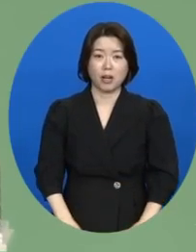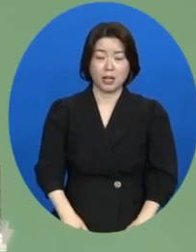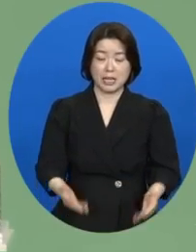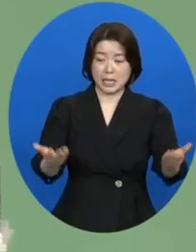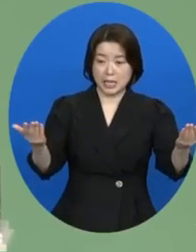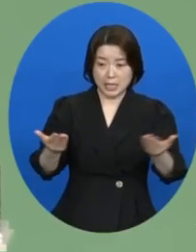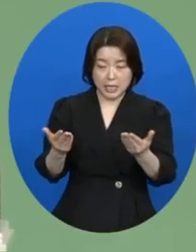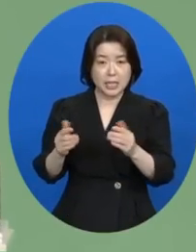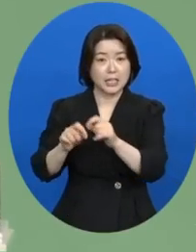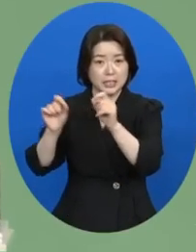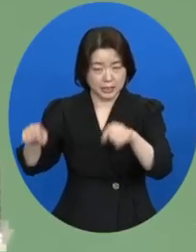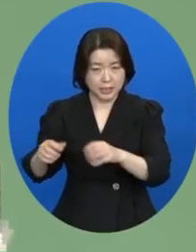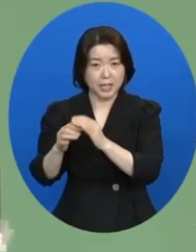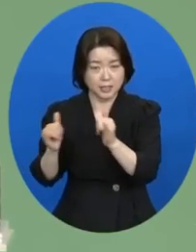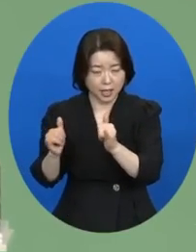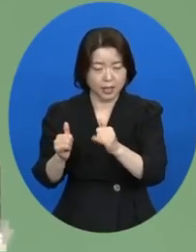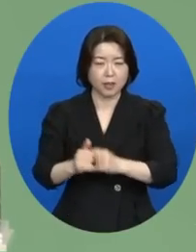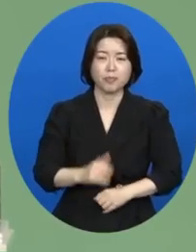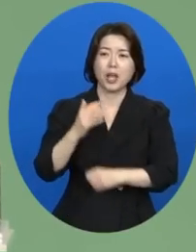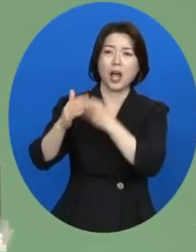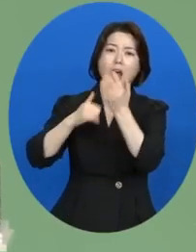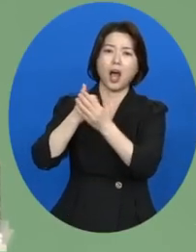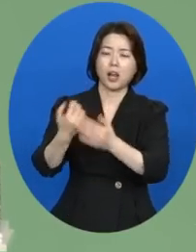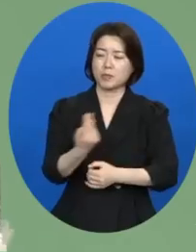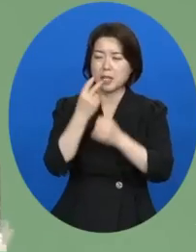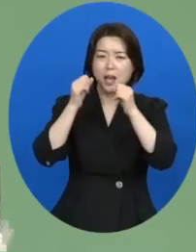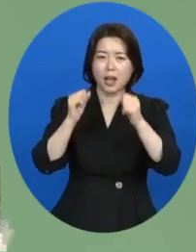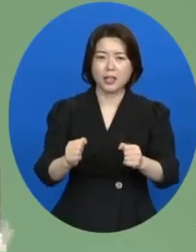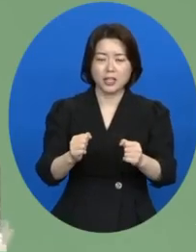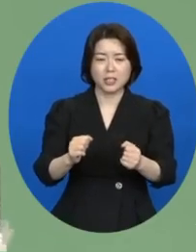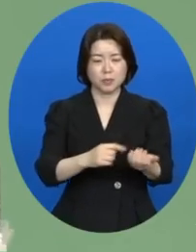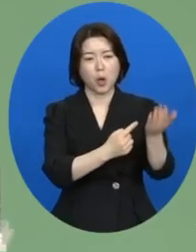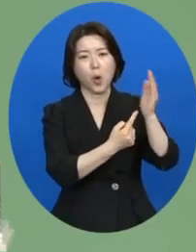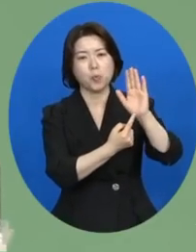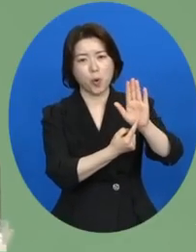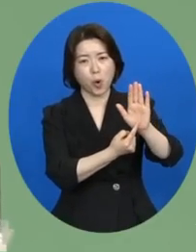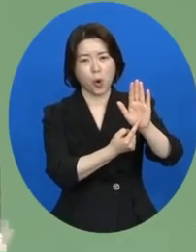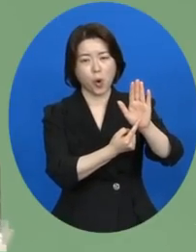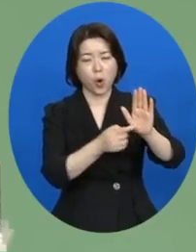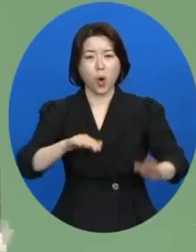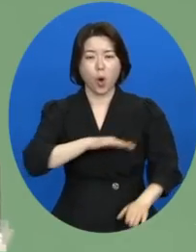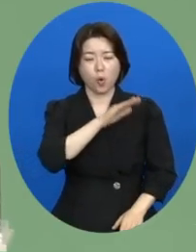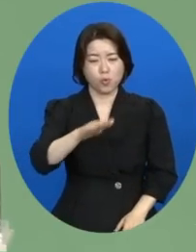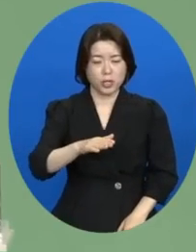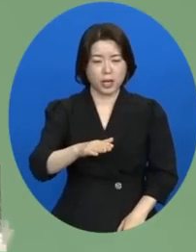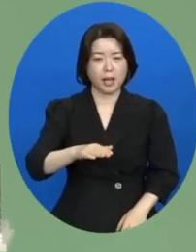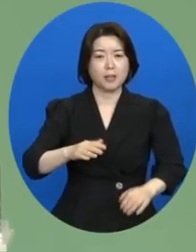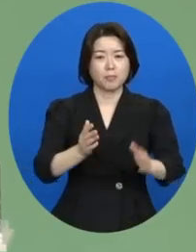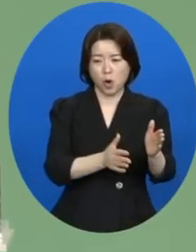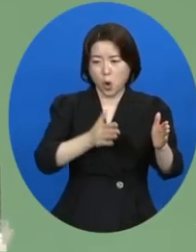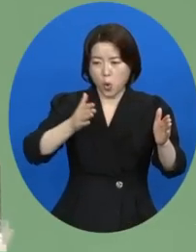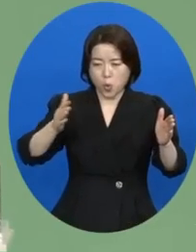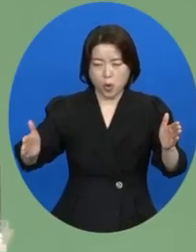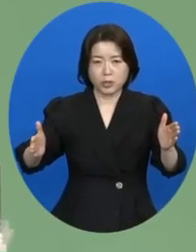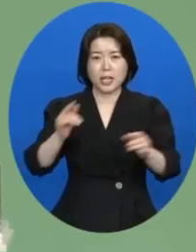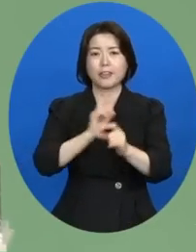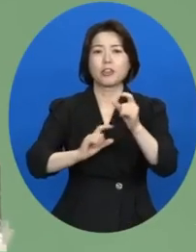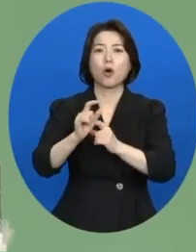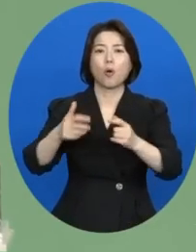직장 동료들에게 하느님의 살아계심을 보여주는 연장선이 되어야 할